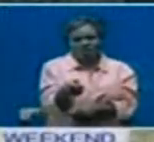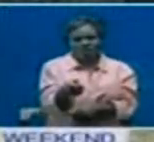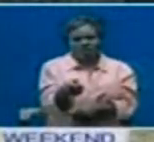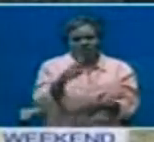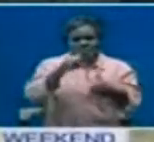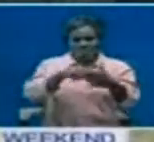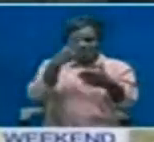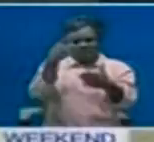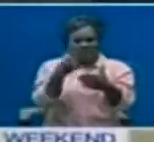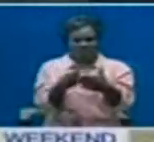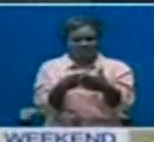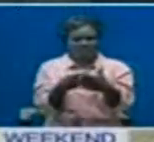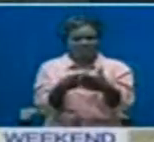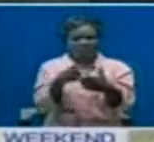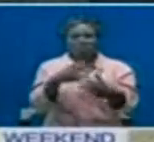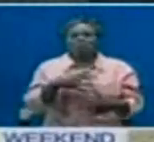Alafu sasa, unaambiwa ufanye.